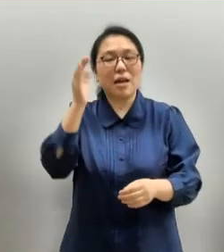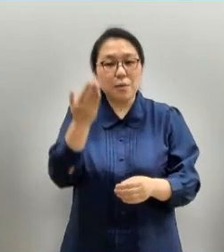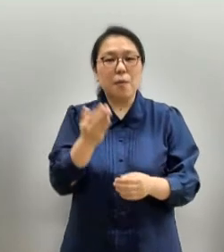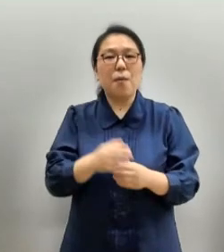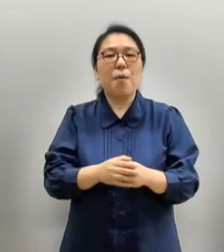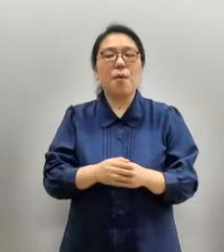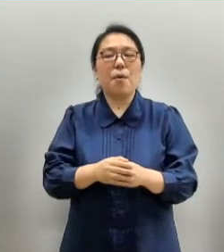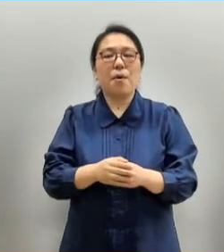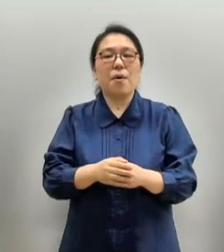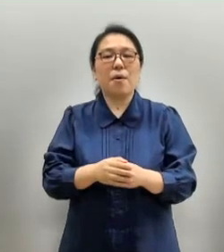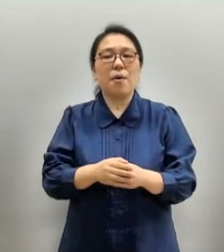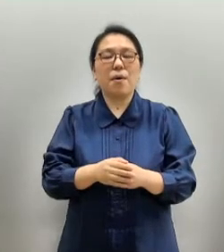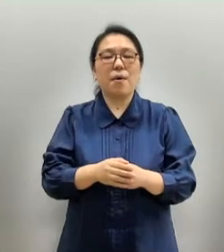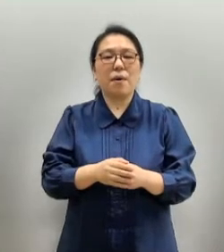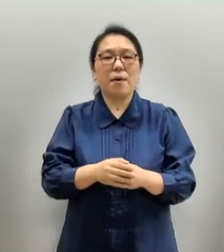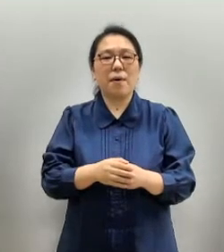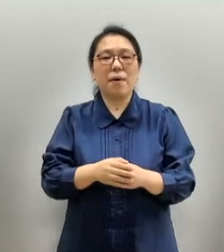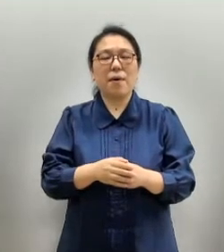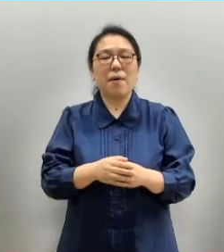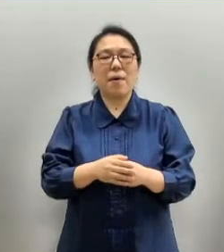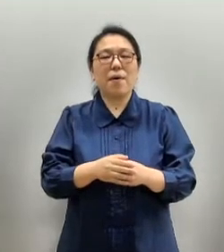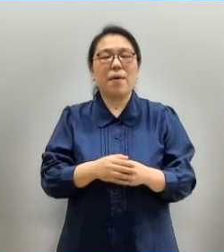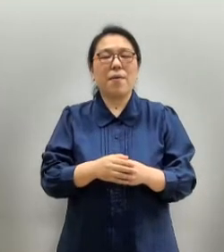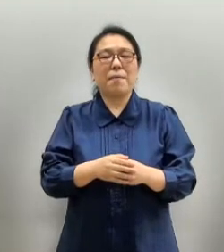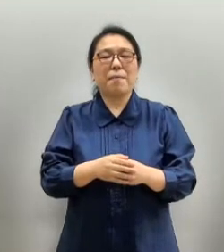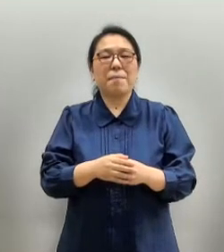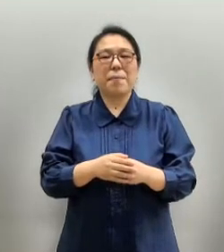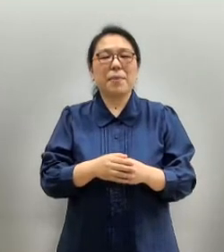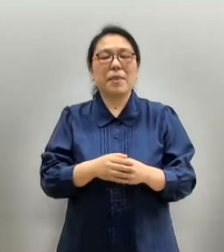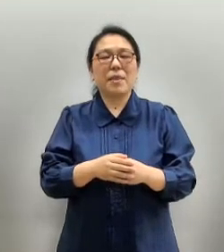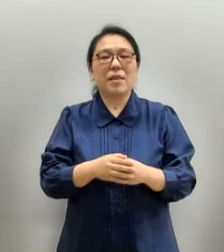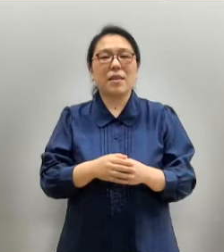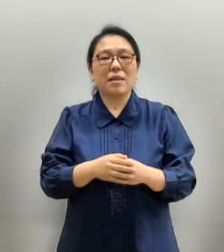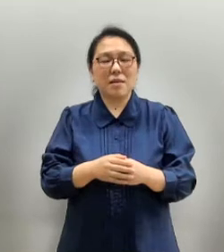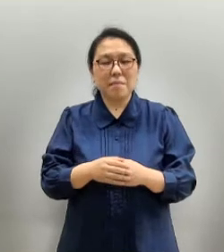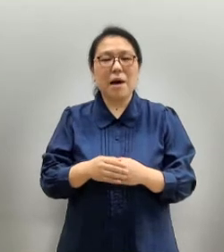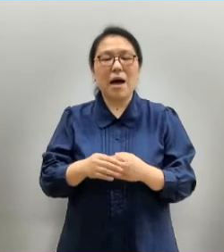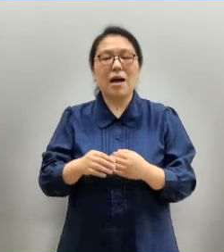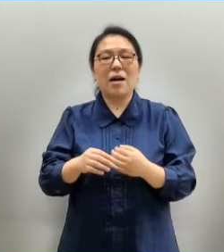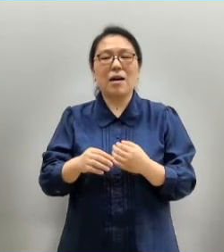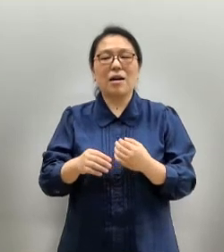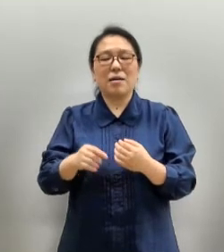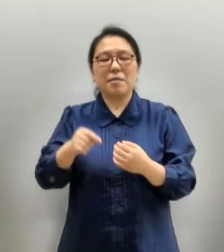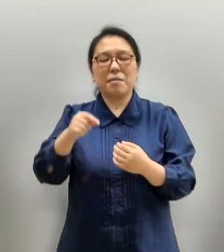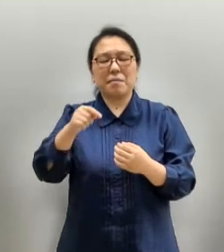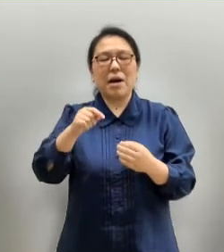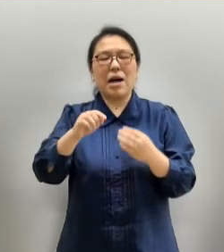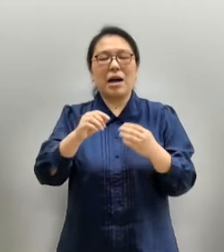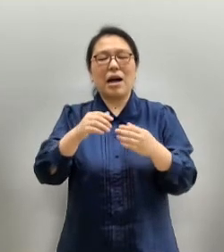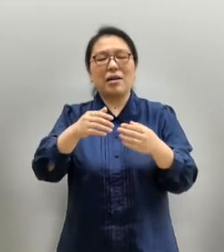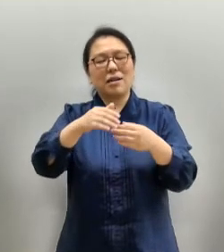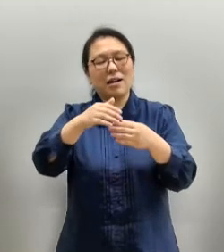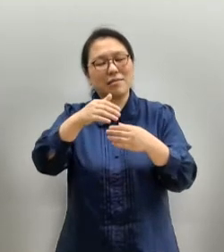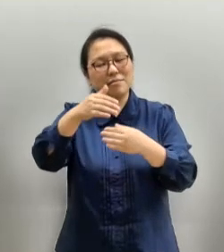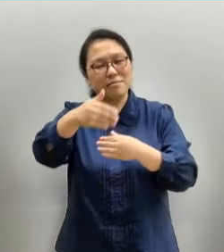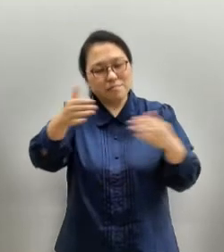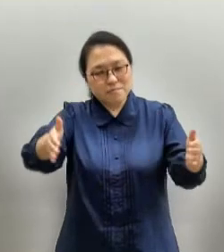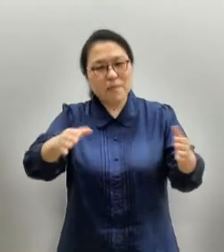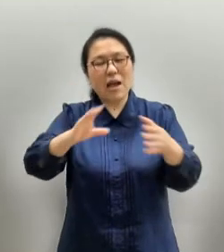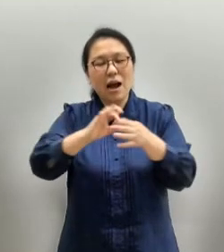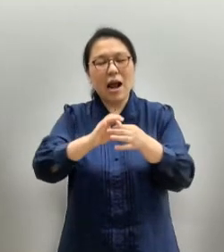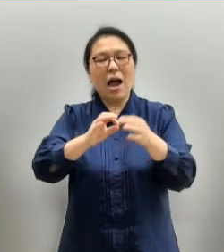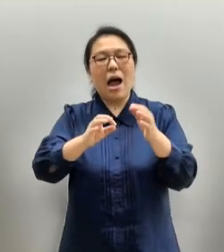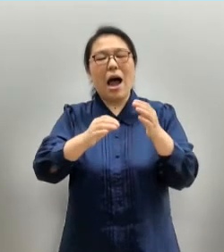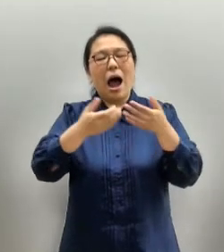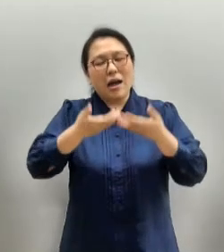エリアとかを示す意味っていうのもですね、あんまりこうもう網もかけられてて安全ですので乏しいかなと思ってまして、逆に